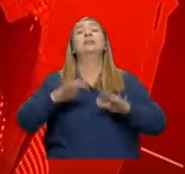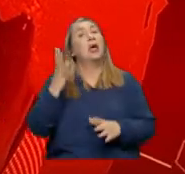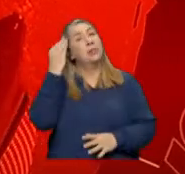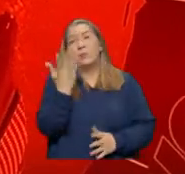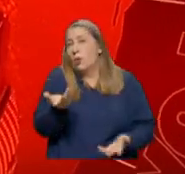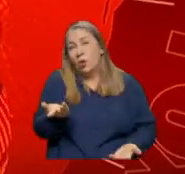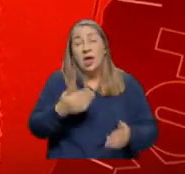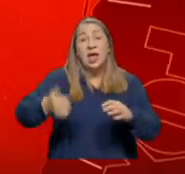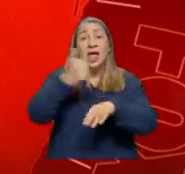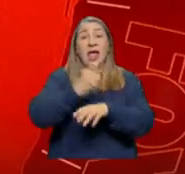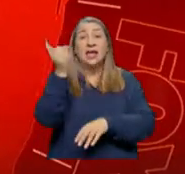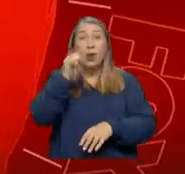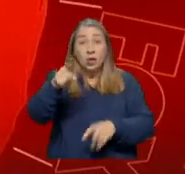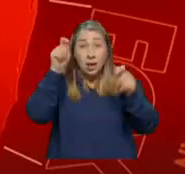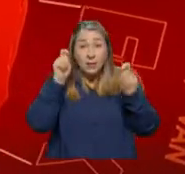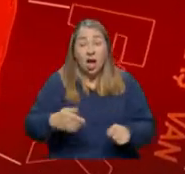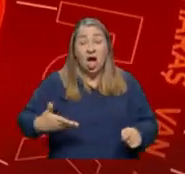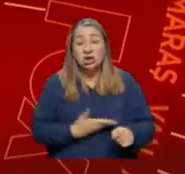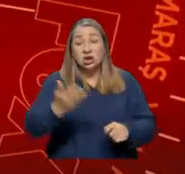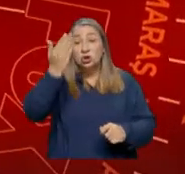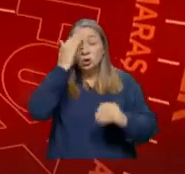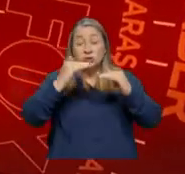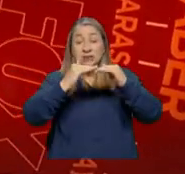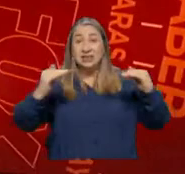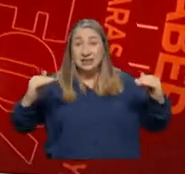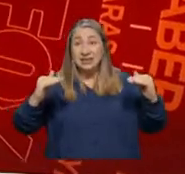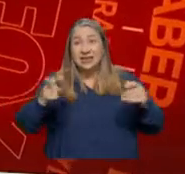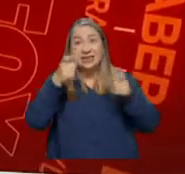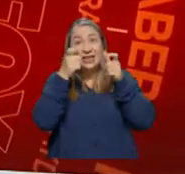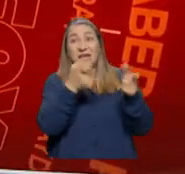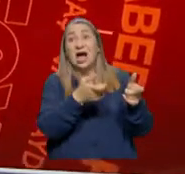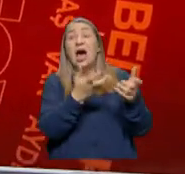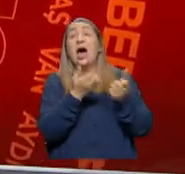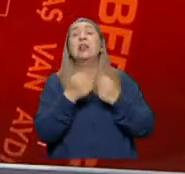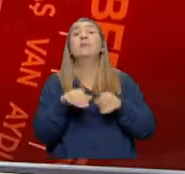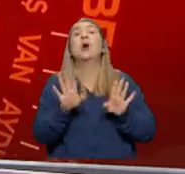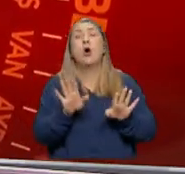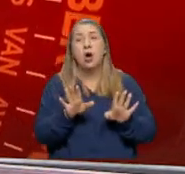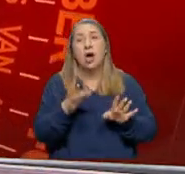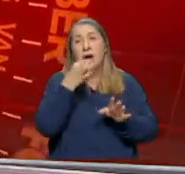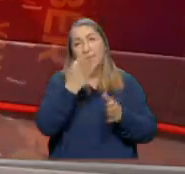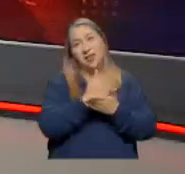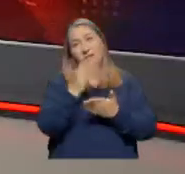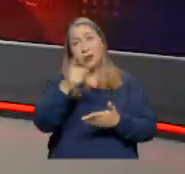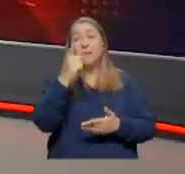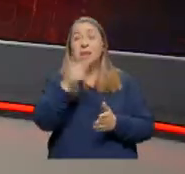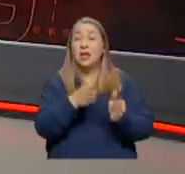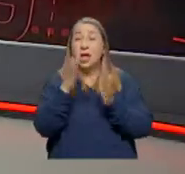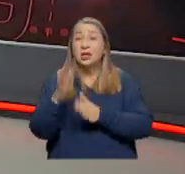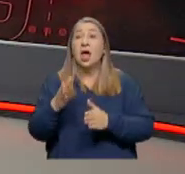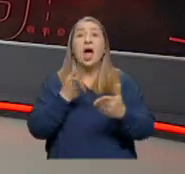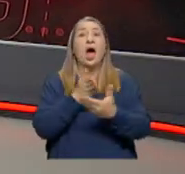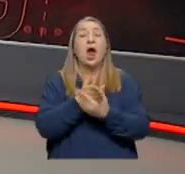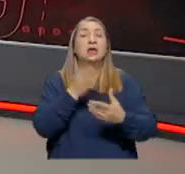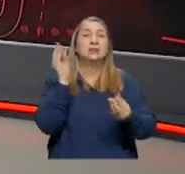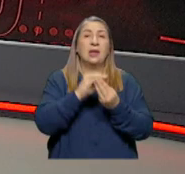anlamı yok iktidar bunu yaparken açlık ve yoksulluk sınırını dikkate almıyor haberle devam edelim bir yandan